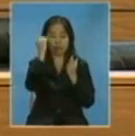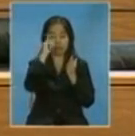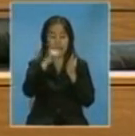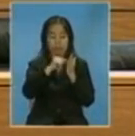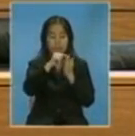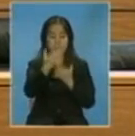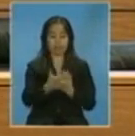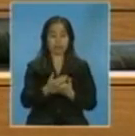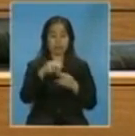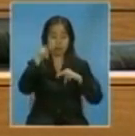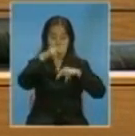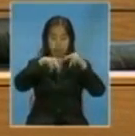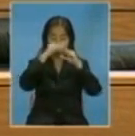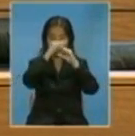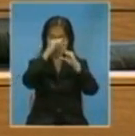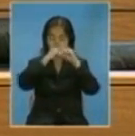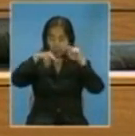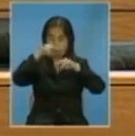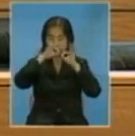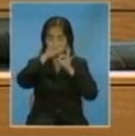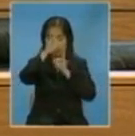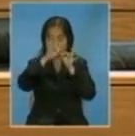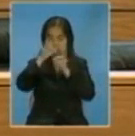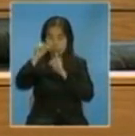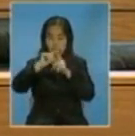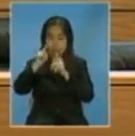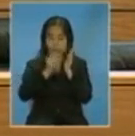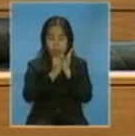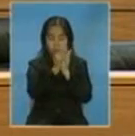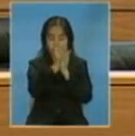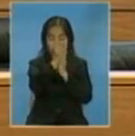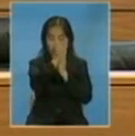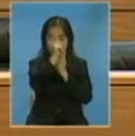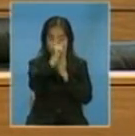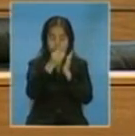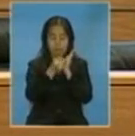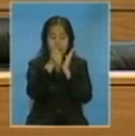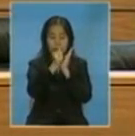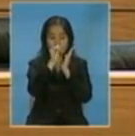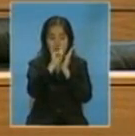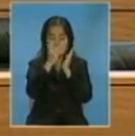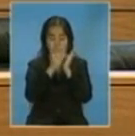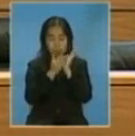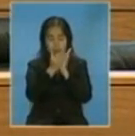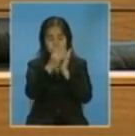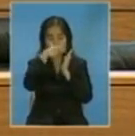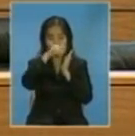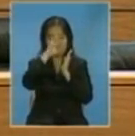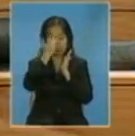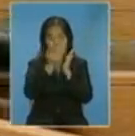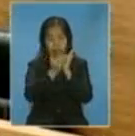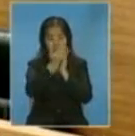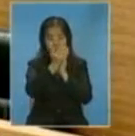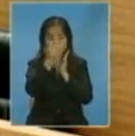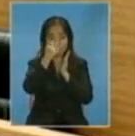ำรวจเส้นทางก็ออกเป็น5แพร่งเส้นทางจะผ่านสุพรรณดีหรือจะผ่านอยุธยาดีจะไปเข้าทางพิษณุโลกดีหรือจะไป